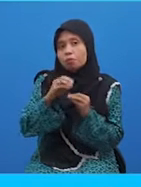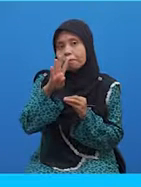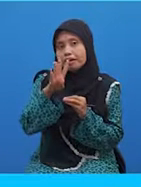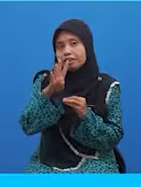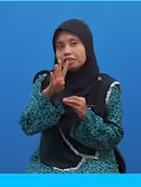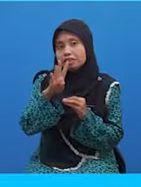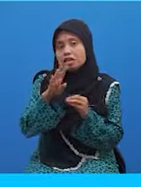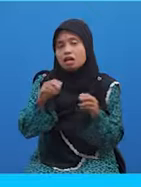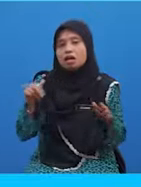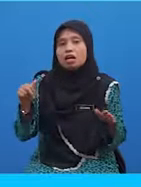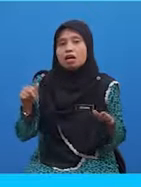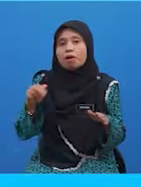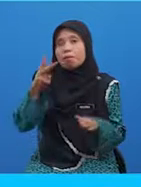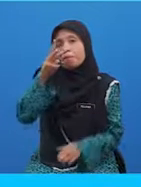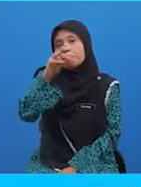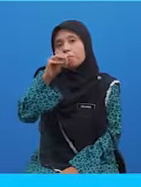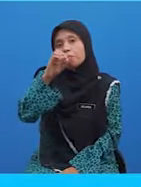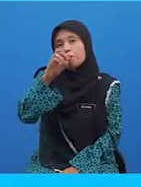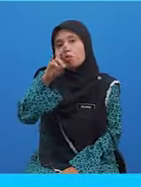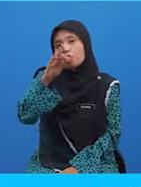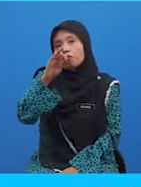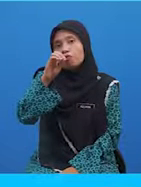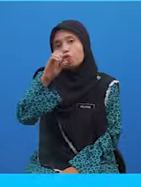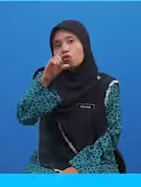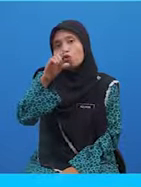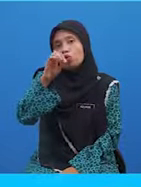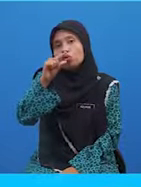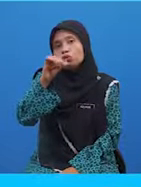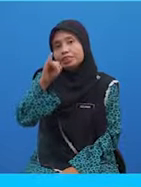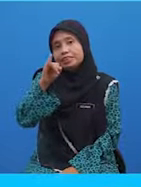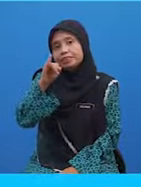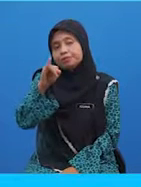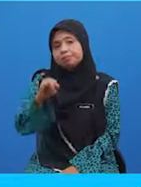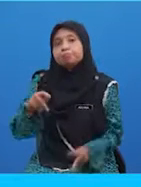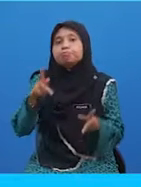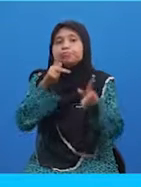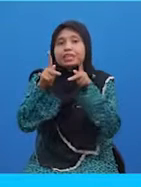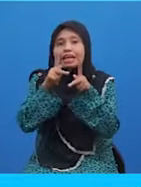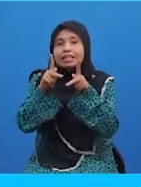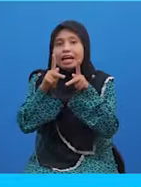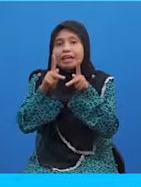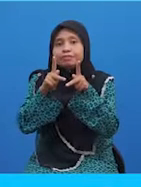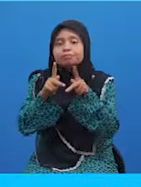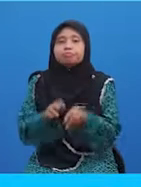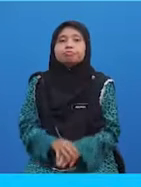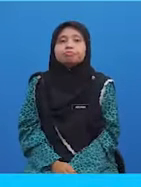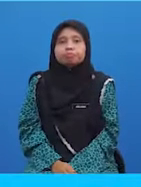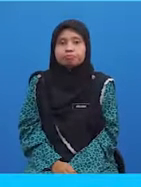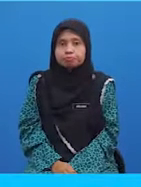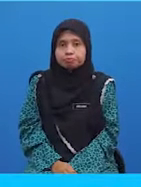Aspek morfologi, iaitu kesalahan perkataan, imbuhan dan kata tugas.